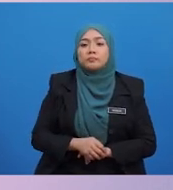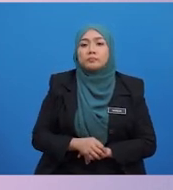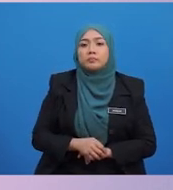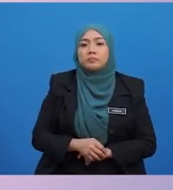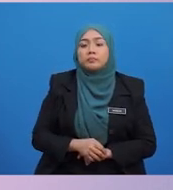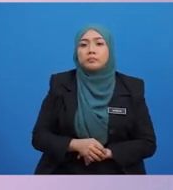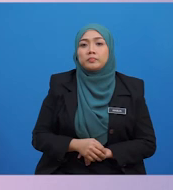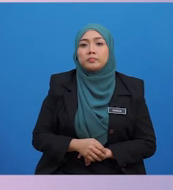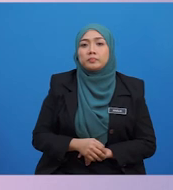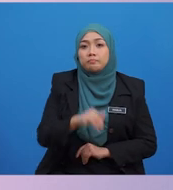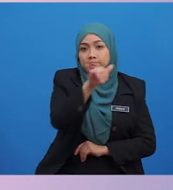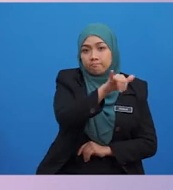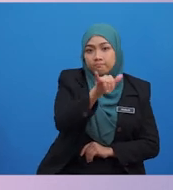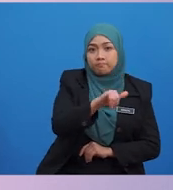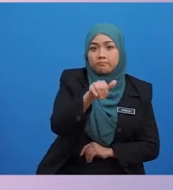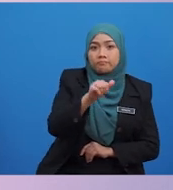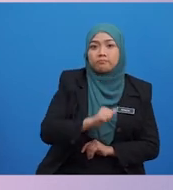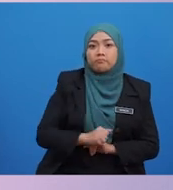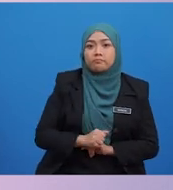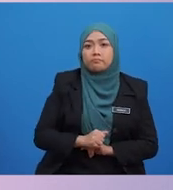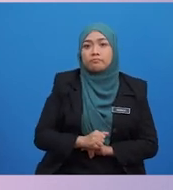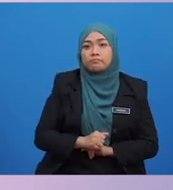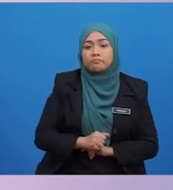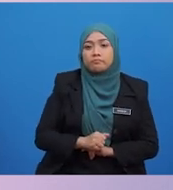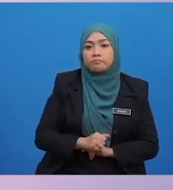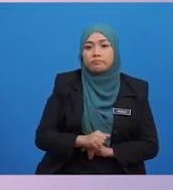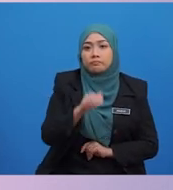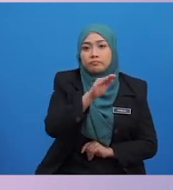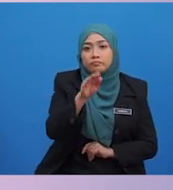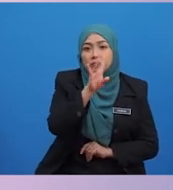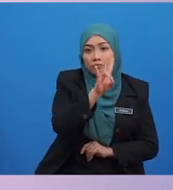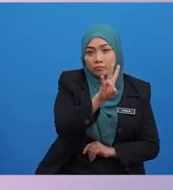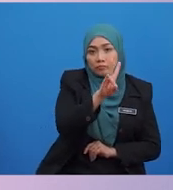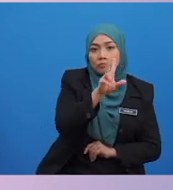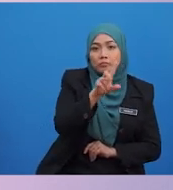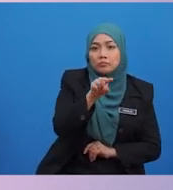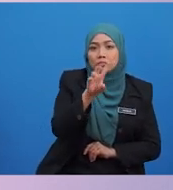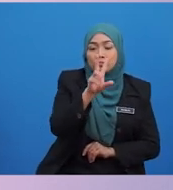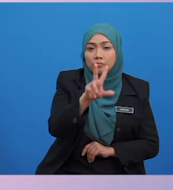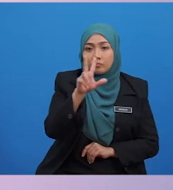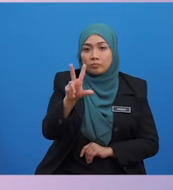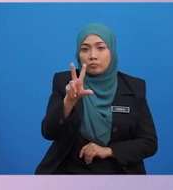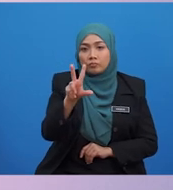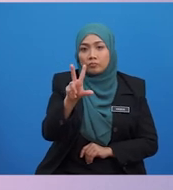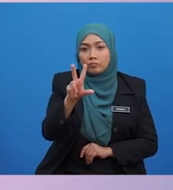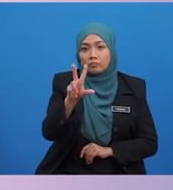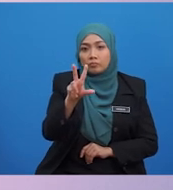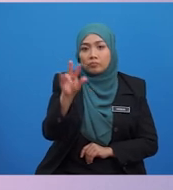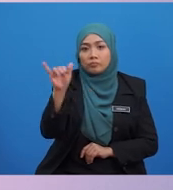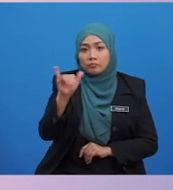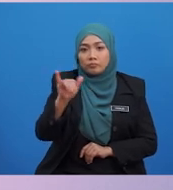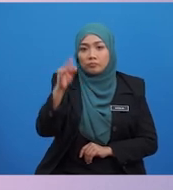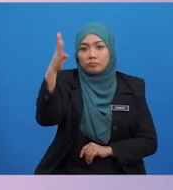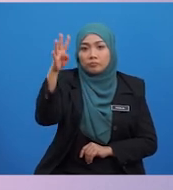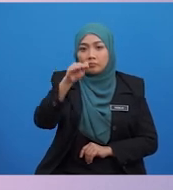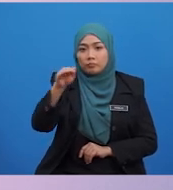kita dapat persamaan.ic 1% 70-30 an33 Dajah sama dengan